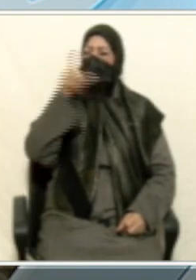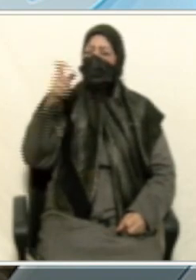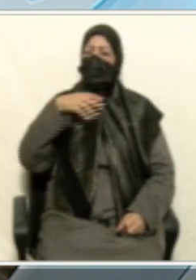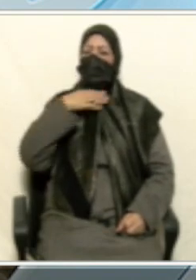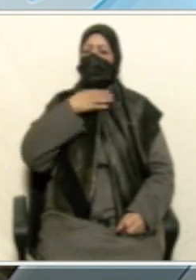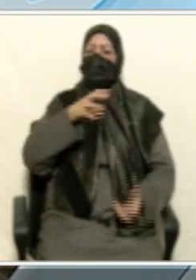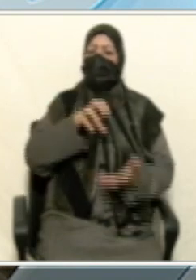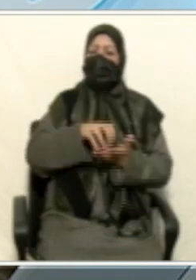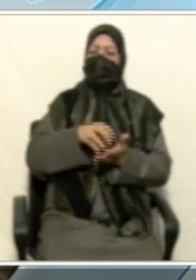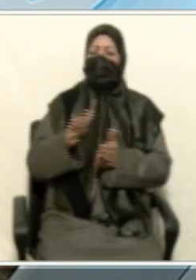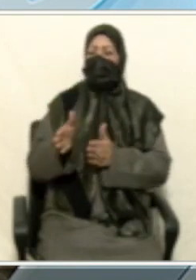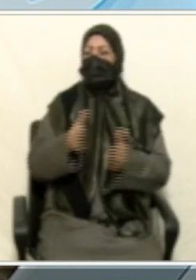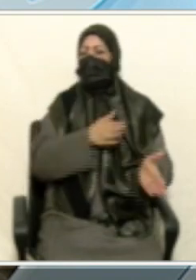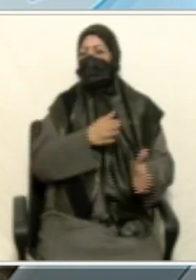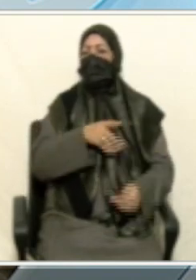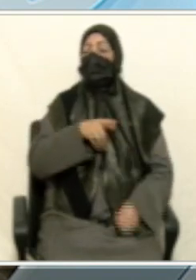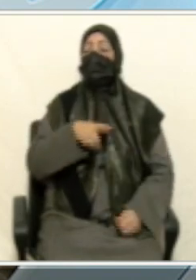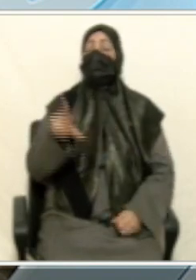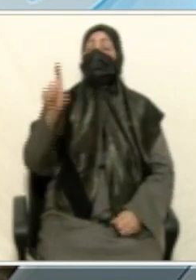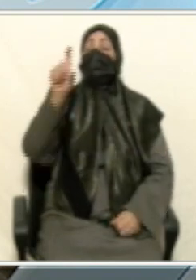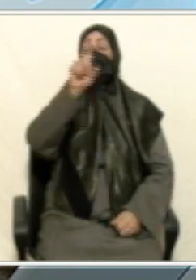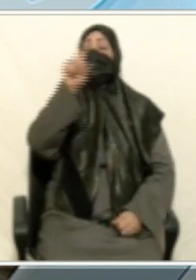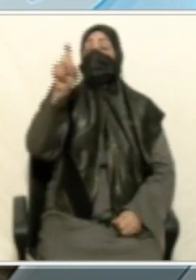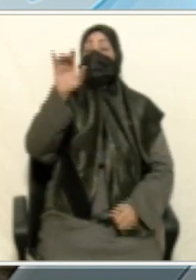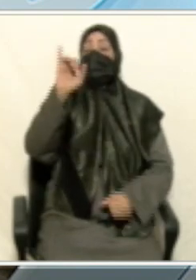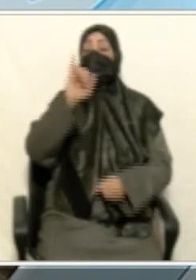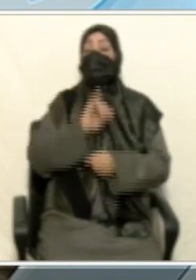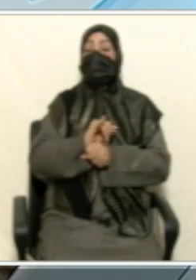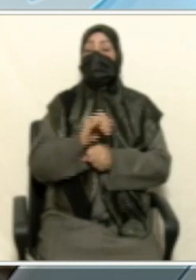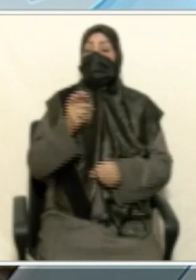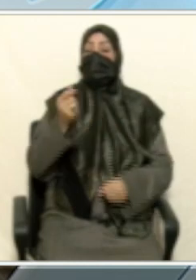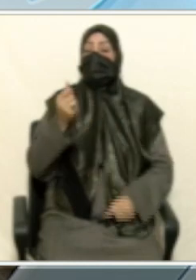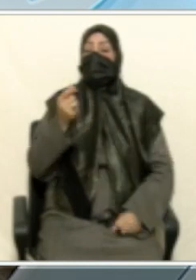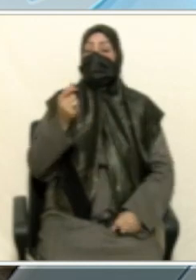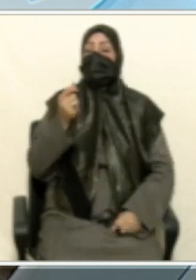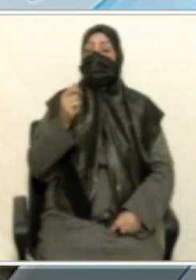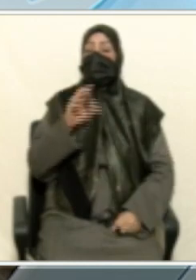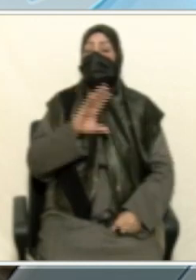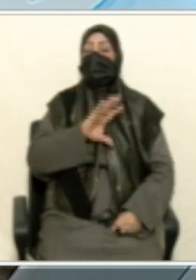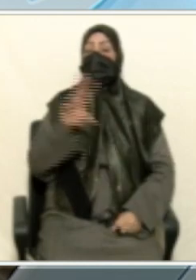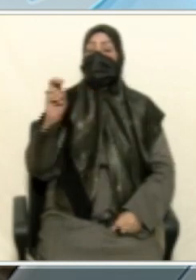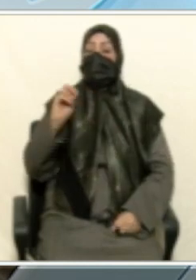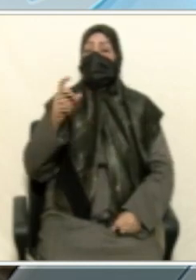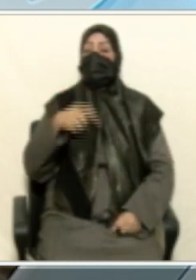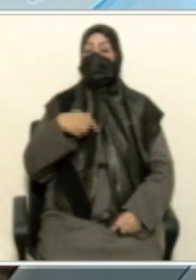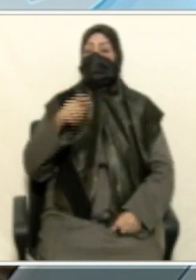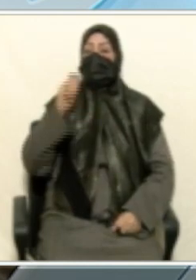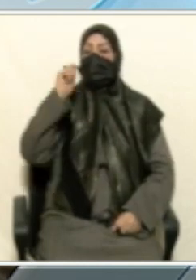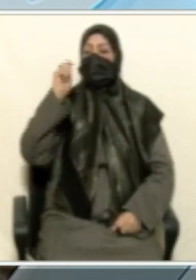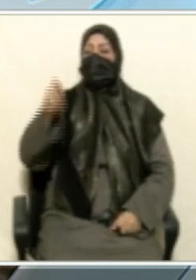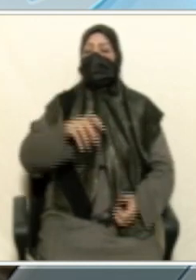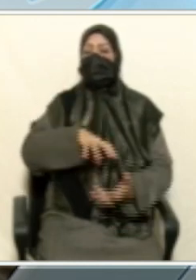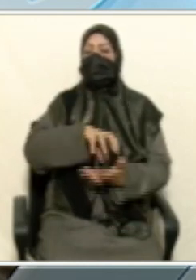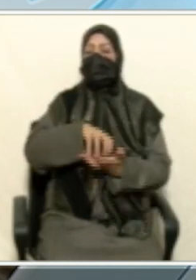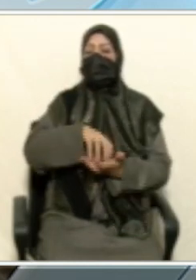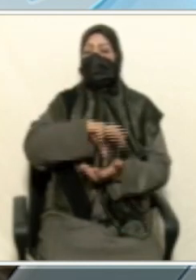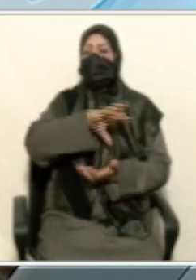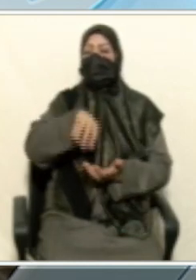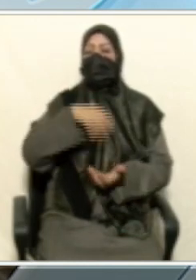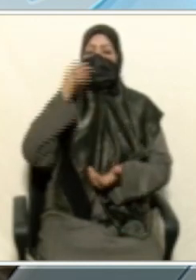وماله كذلك حرام بل حرمته أشد من انتهاك مال الكعبة نفسها، وعرضه كذلك